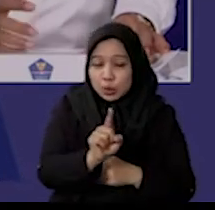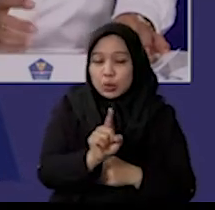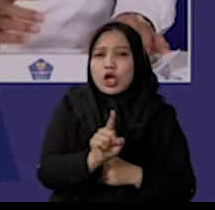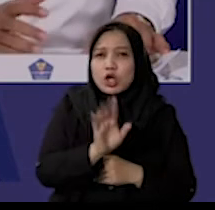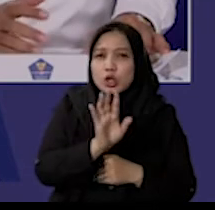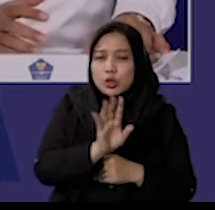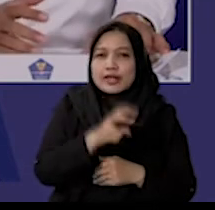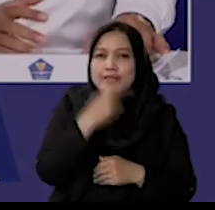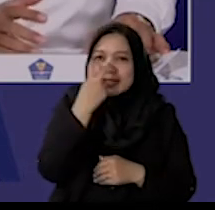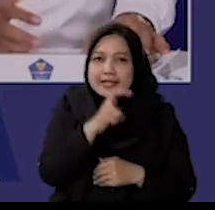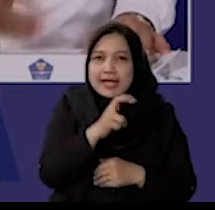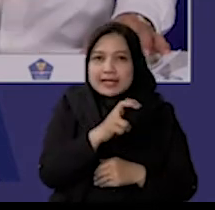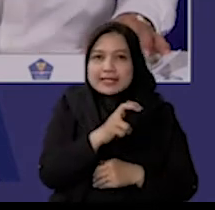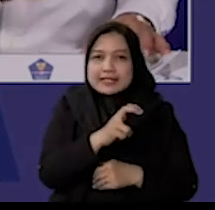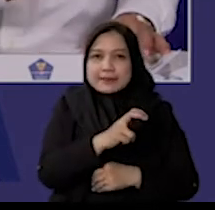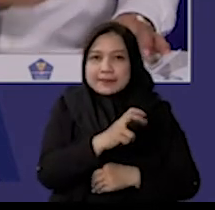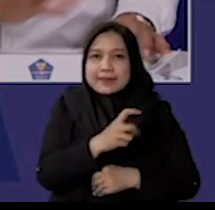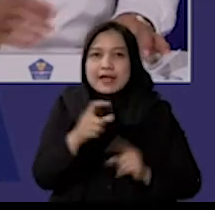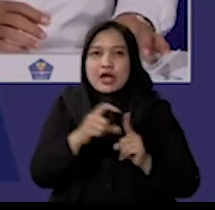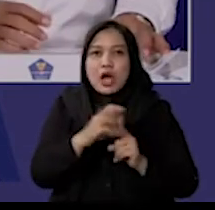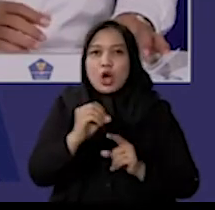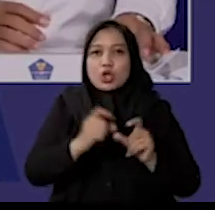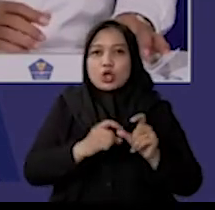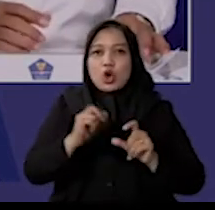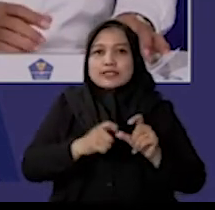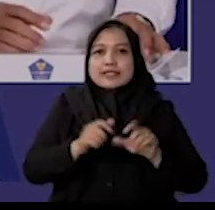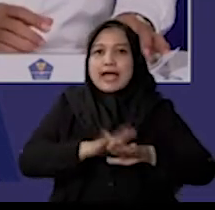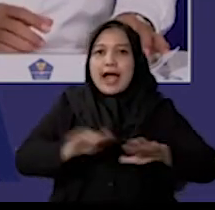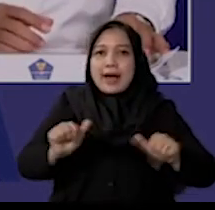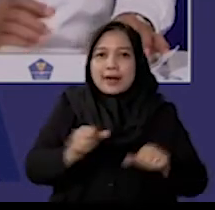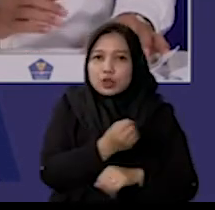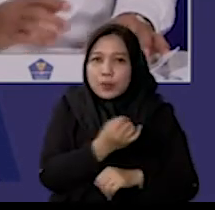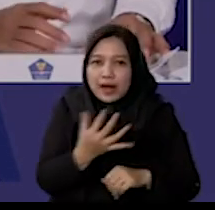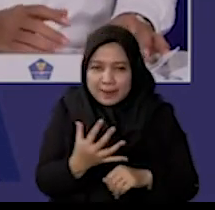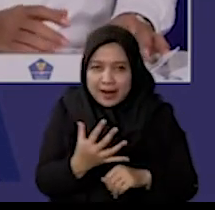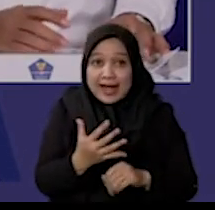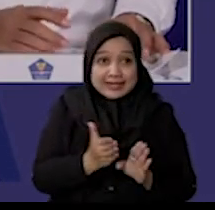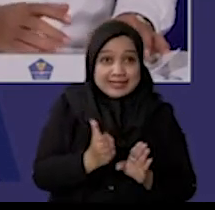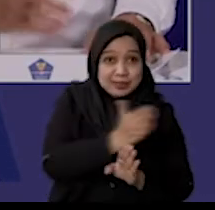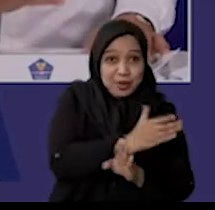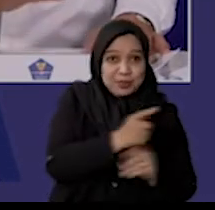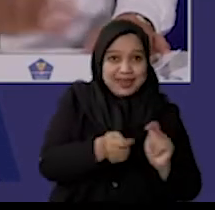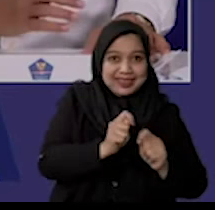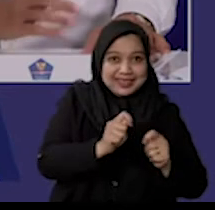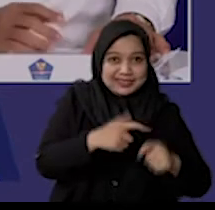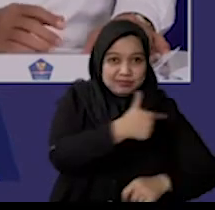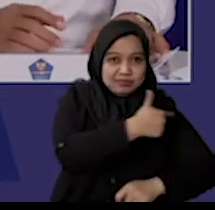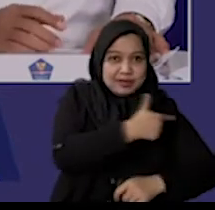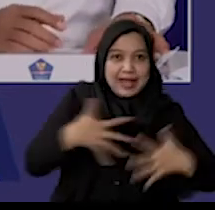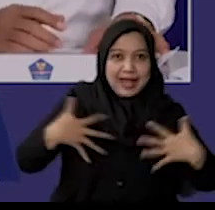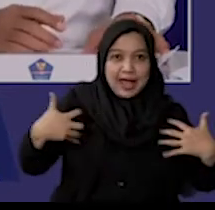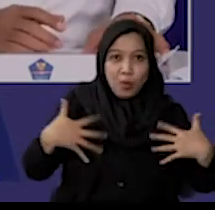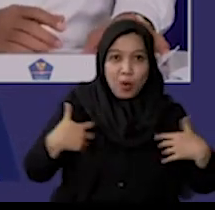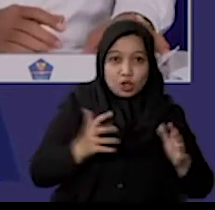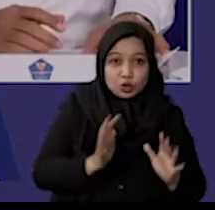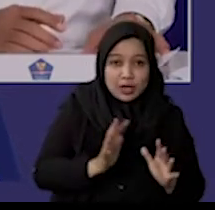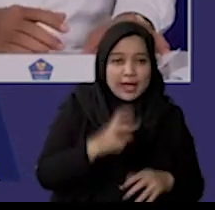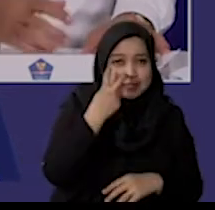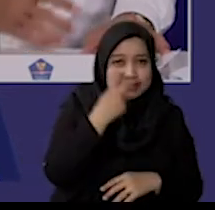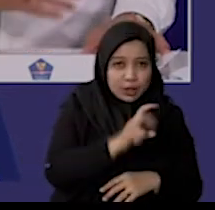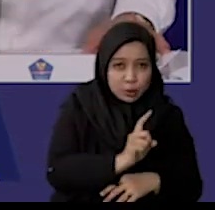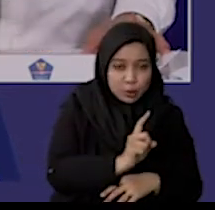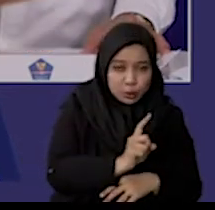rentang dosis aman. Jadi pertama sudah diuji preklinis pada hewan percobaan untuk memastikan bahwa itu aman untuk